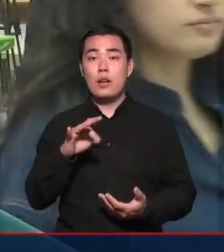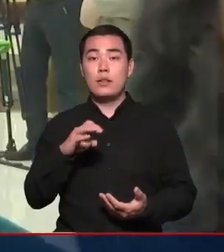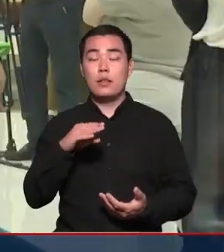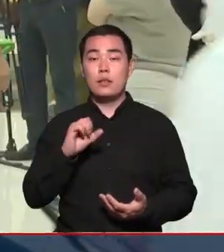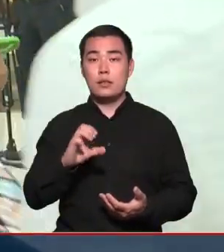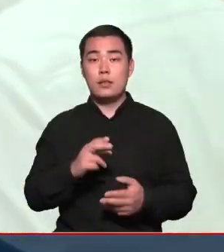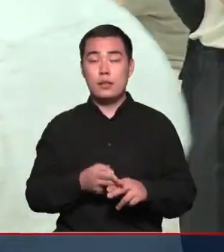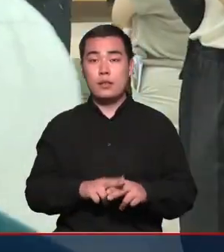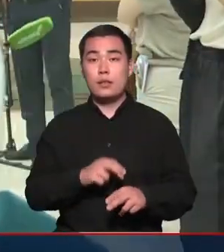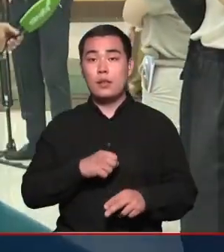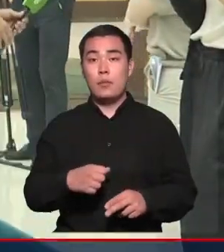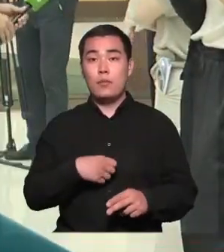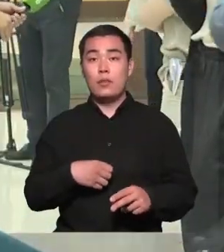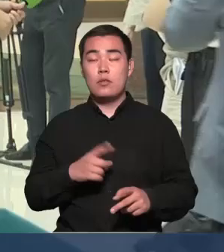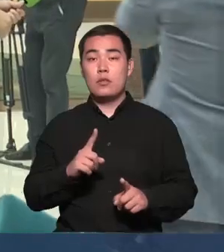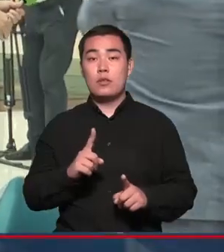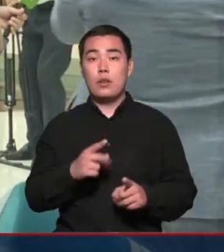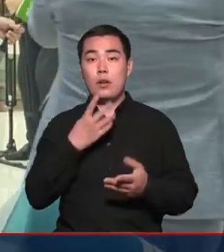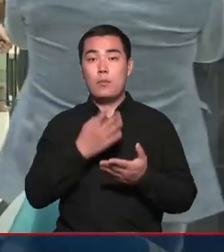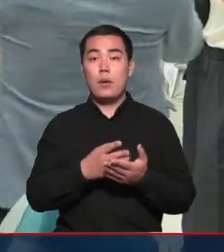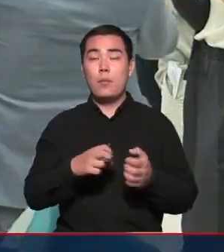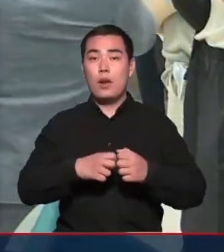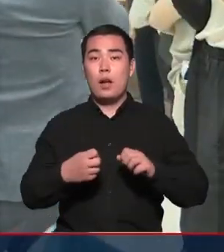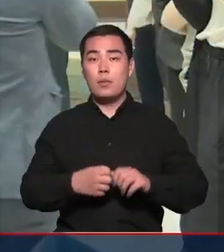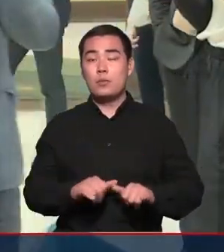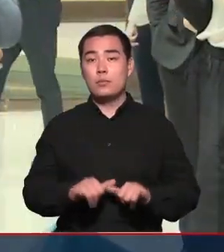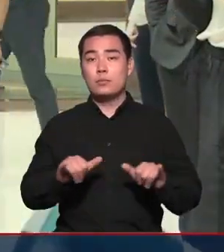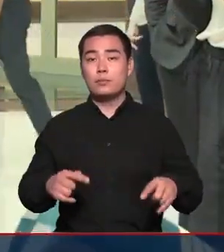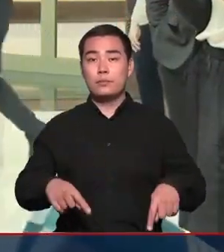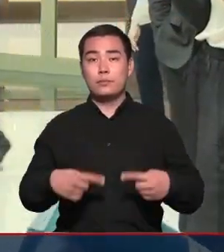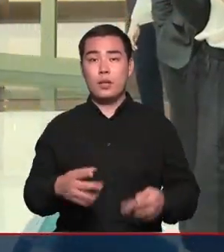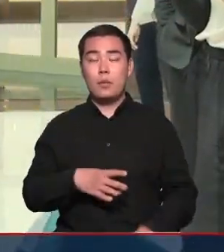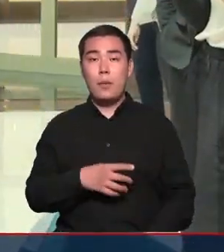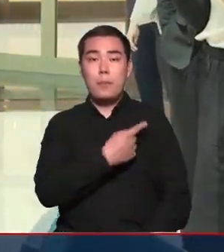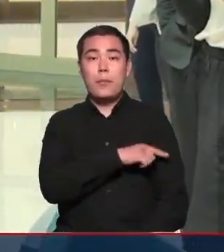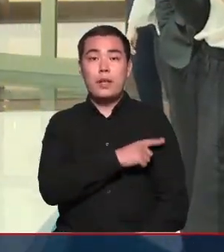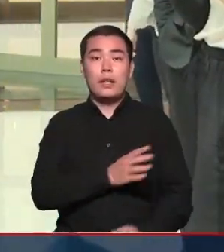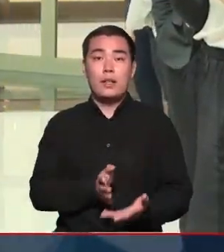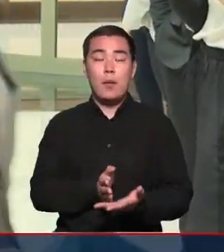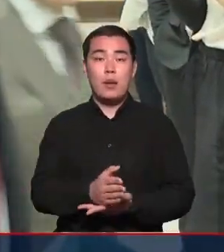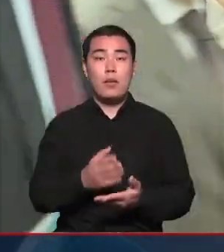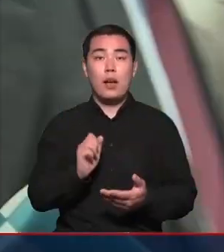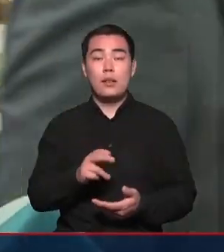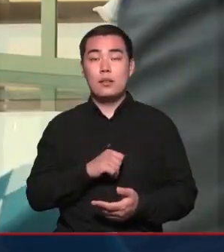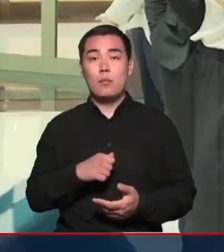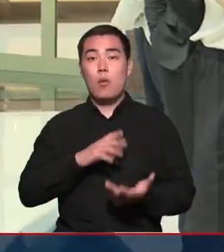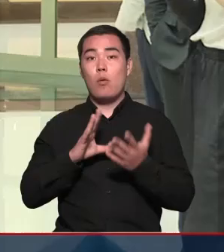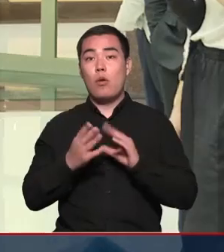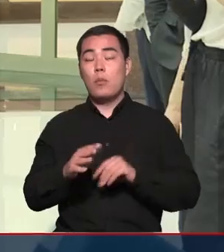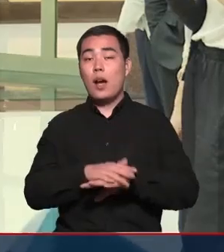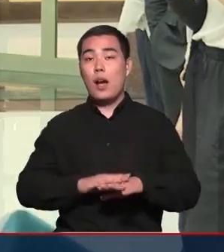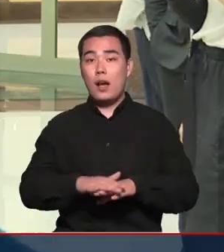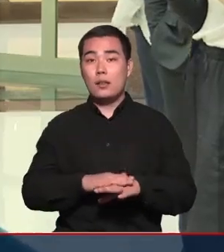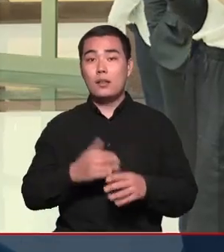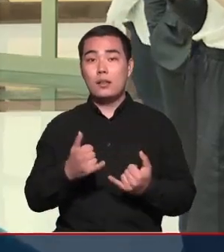жартас. Одан сайын мәмс бойынша проблемалар ушығып кетіп бара жатыр. Медицина саласы бойынша жалпы халықтың